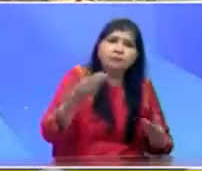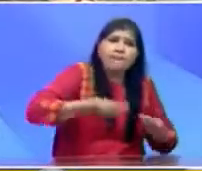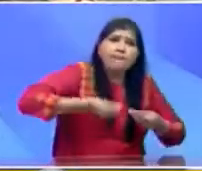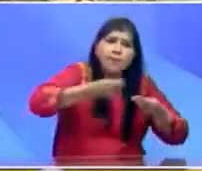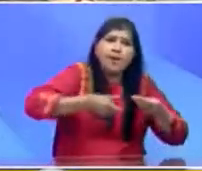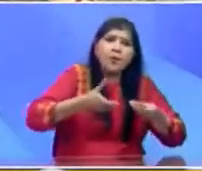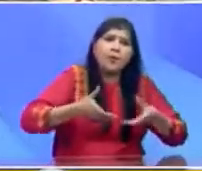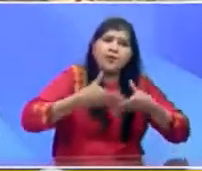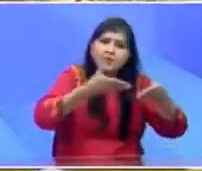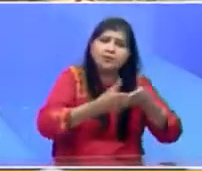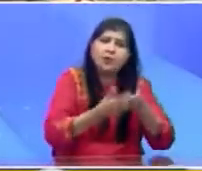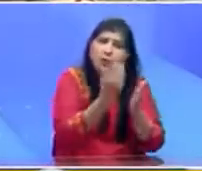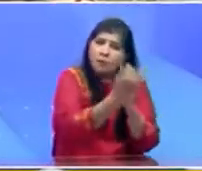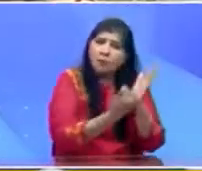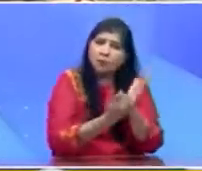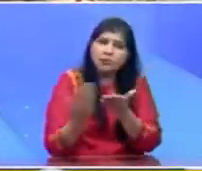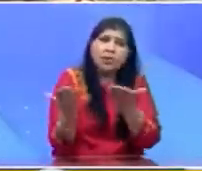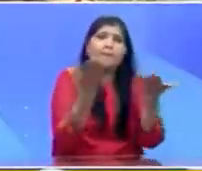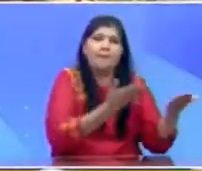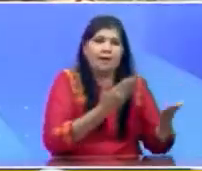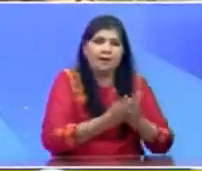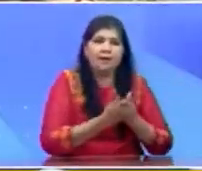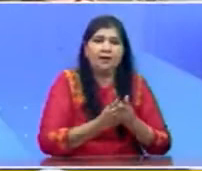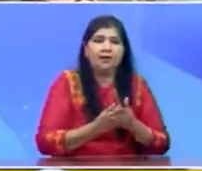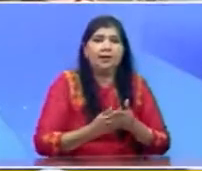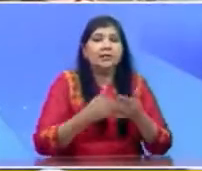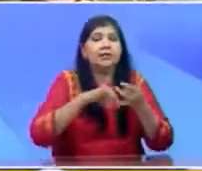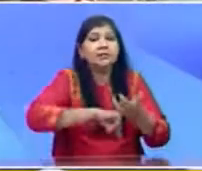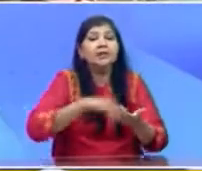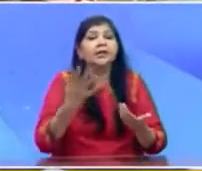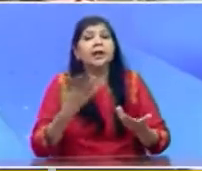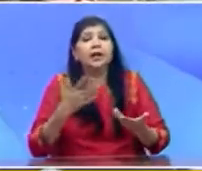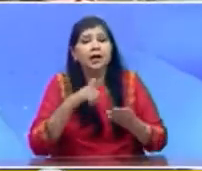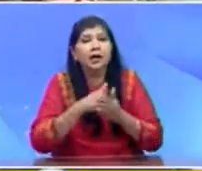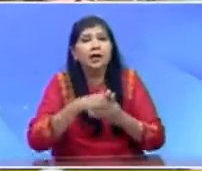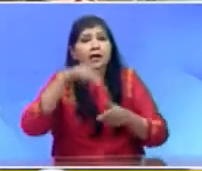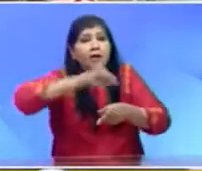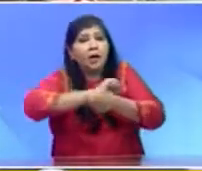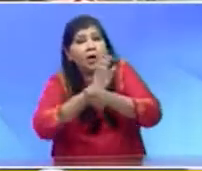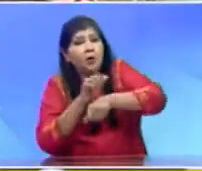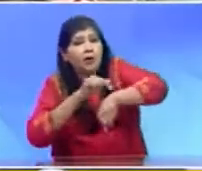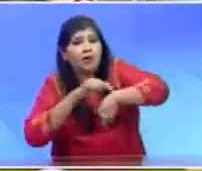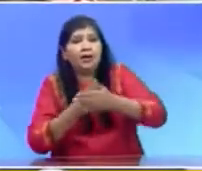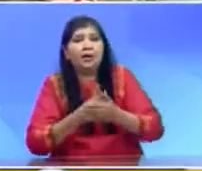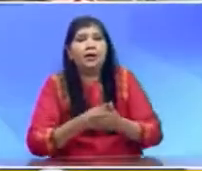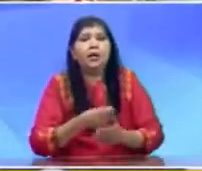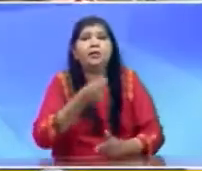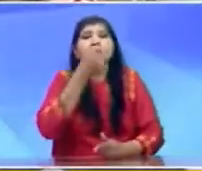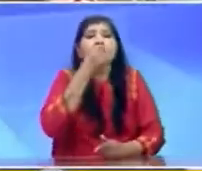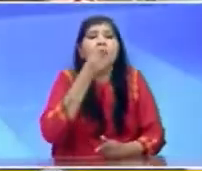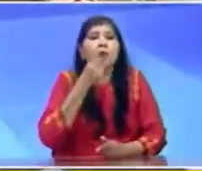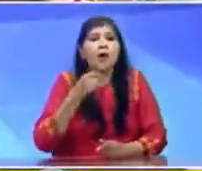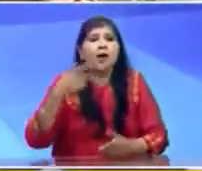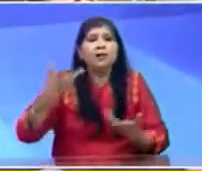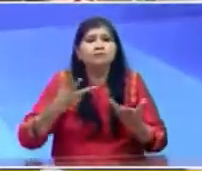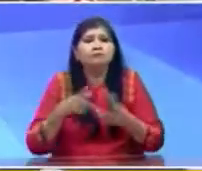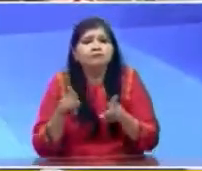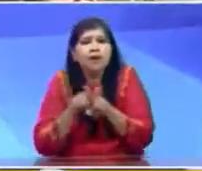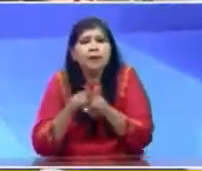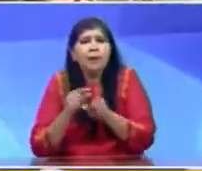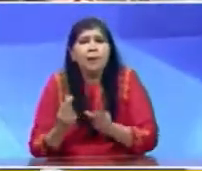एक और बड़ी अहम बात ये हुई है कि कोरोना काल में औषधीय पौधों पर रिसर्च में